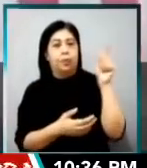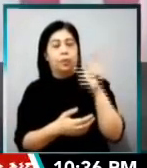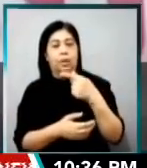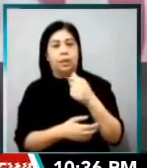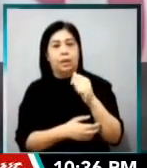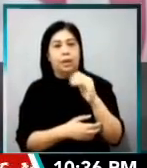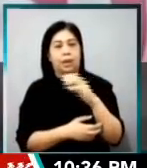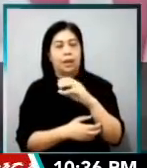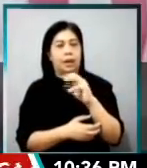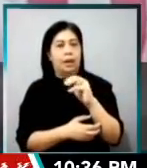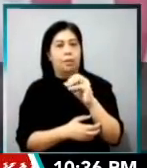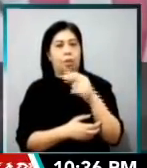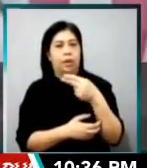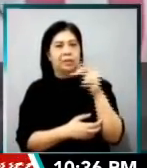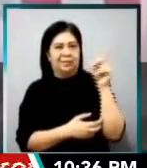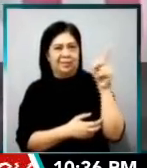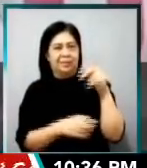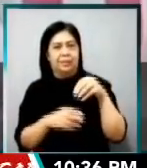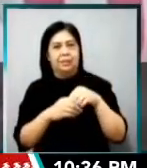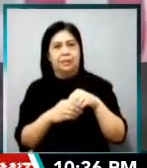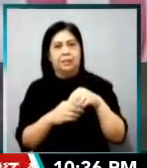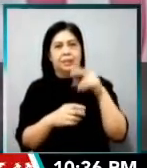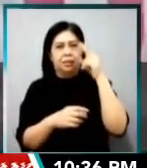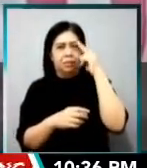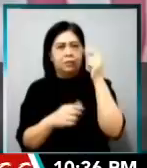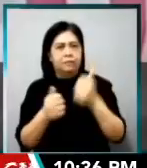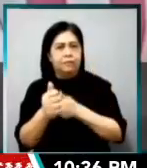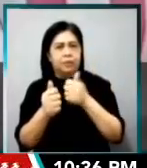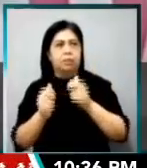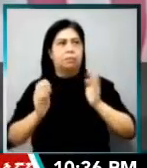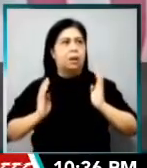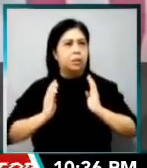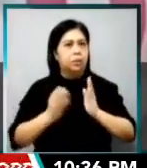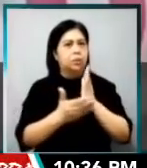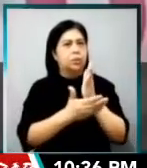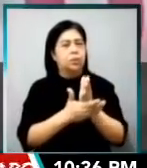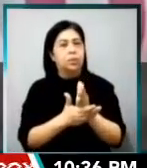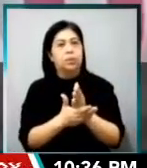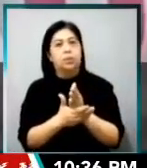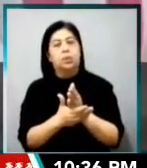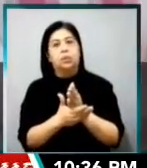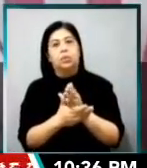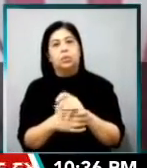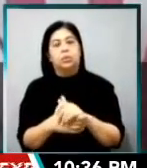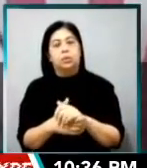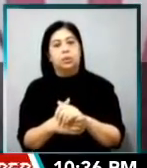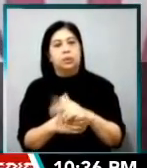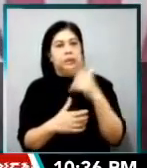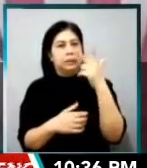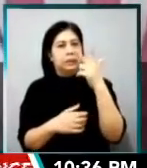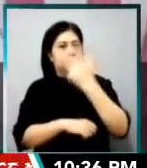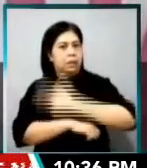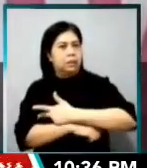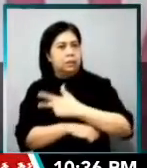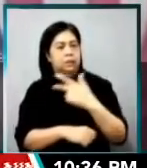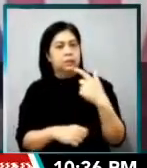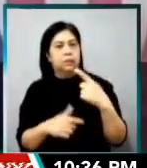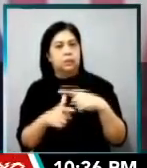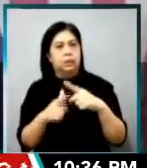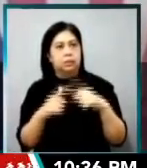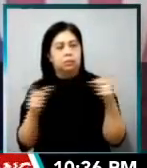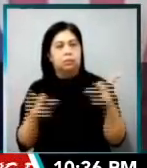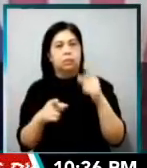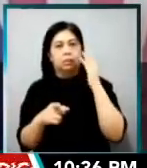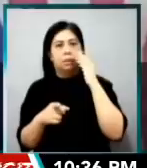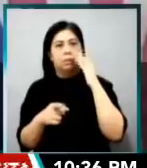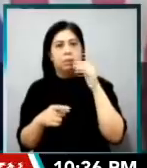MOH. Nakipila ako sa Baguio ng 3 consecutive days. Malalaman mo na lang na yun